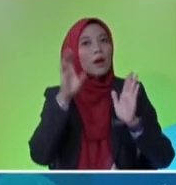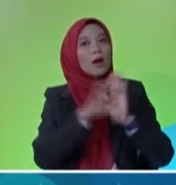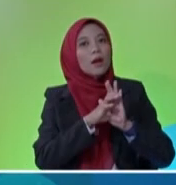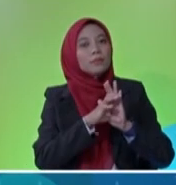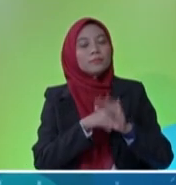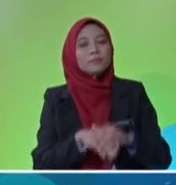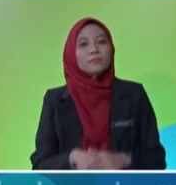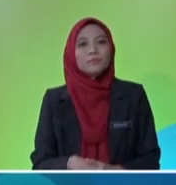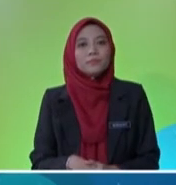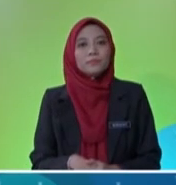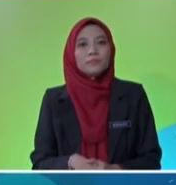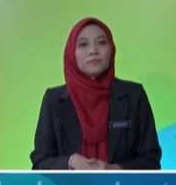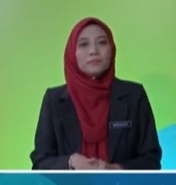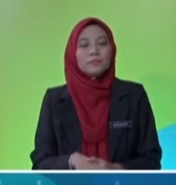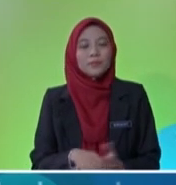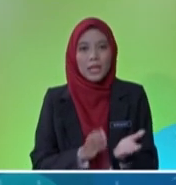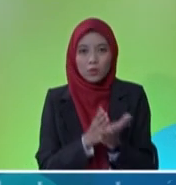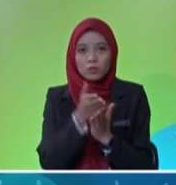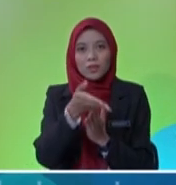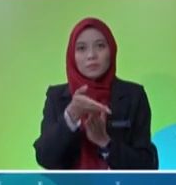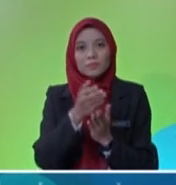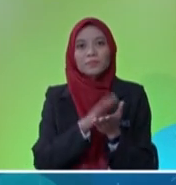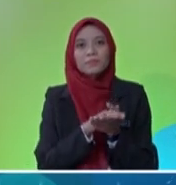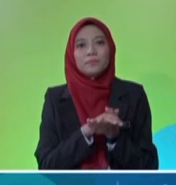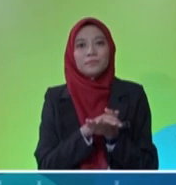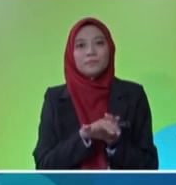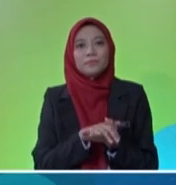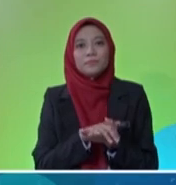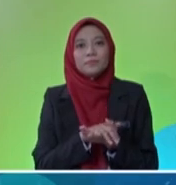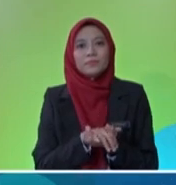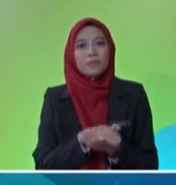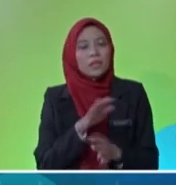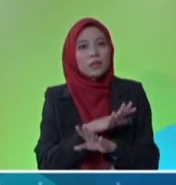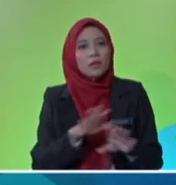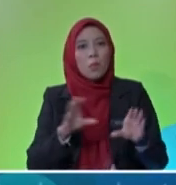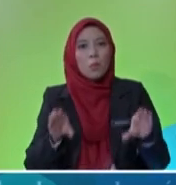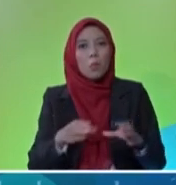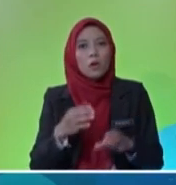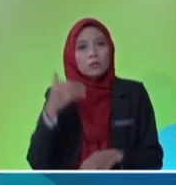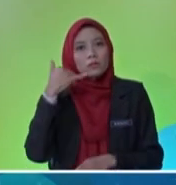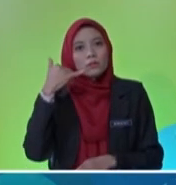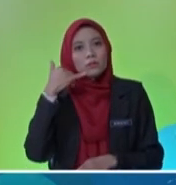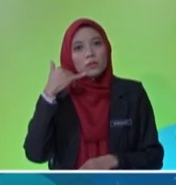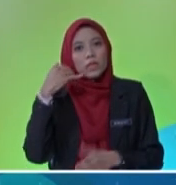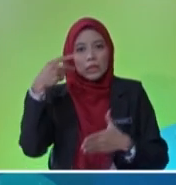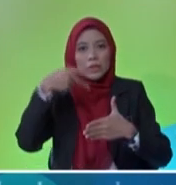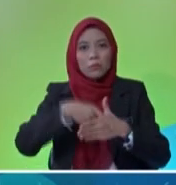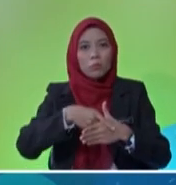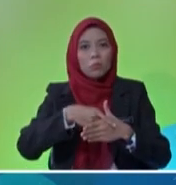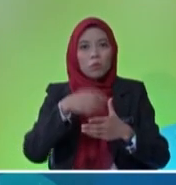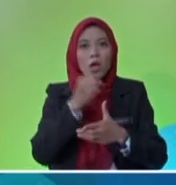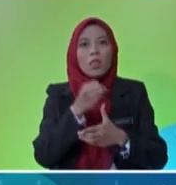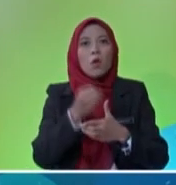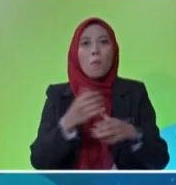hal boleh terus kayak ke-4 tidak membuat panggilan palsu main-main pensilnya